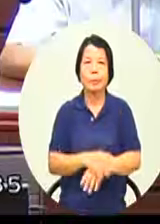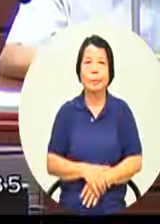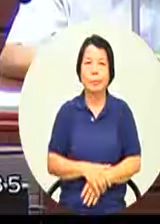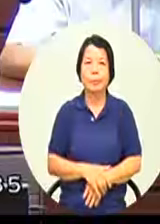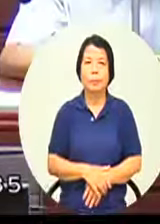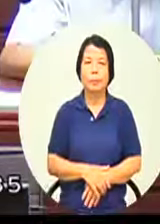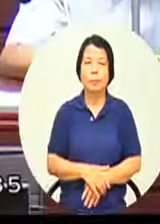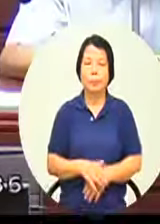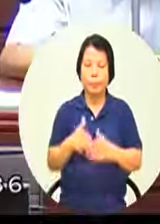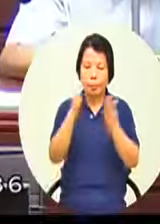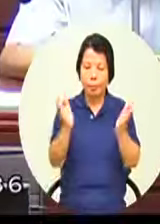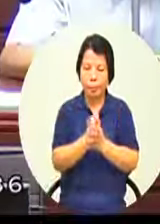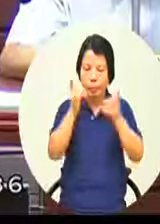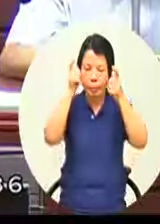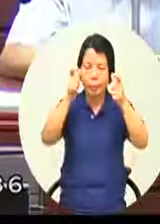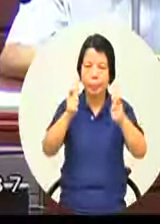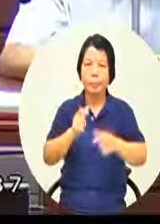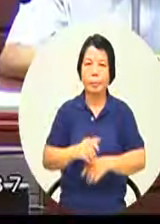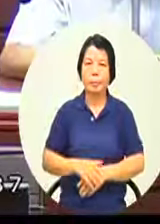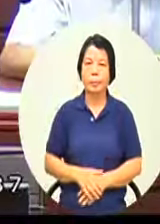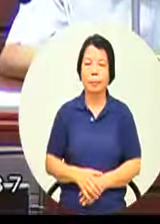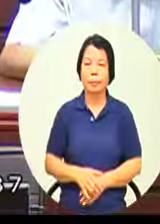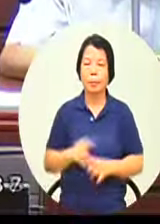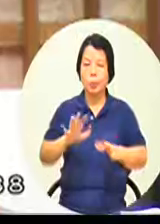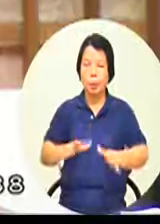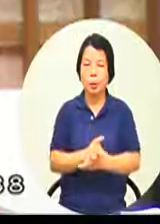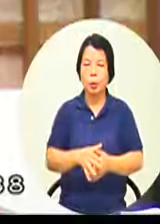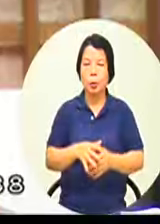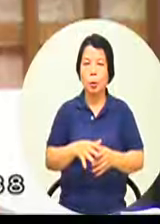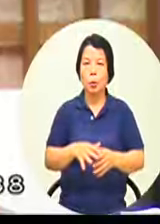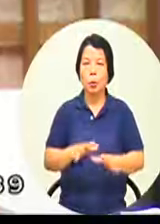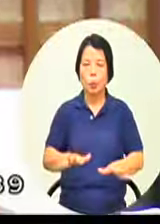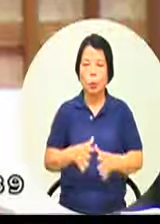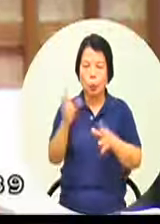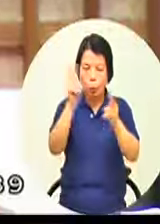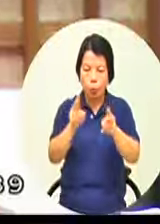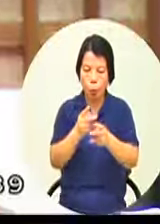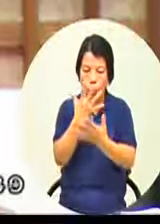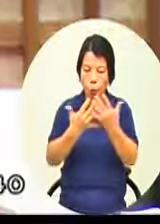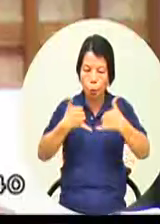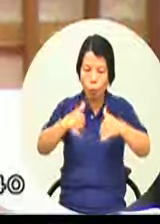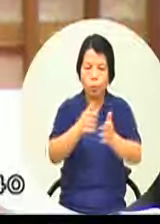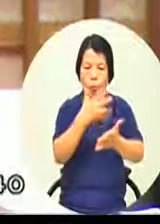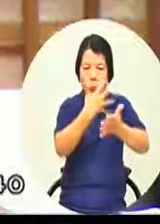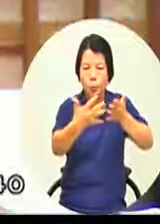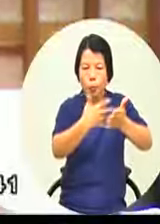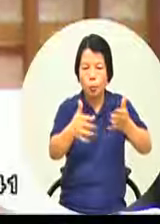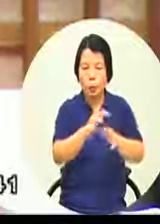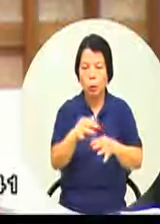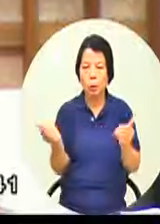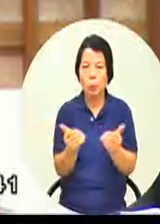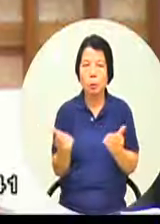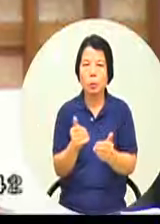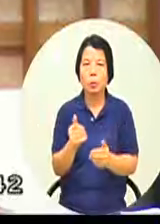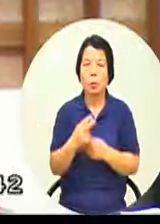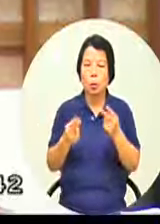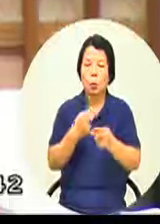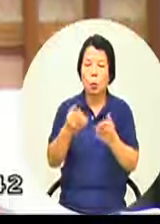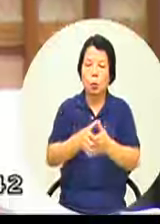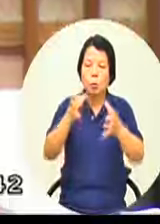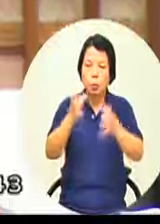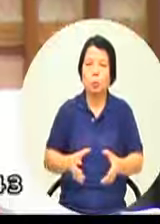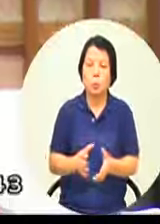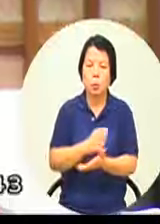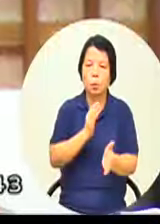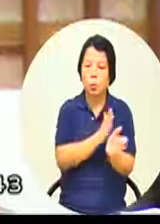我们的整个高雄的 局长，既然有一个目录，既然有我们的资料，为什么在这个问题上面怎么样去落实的处